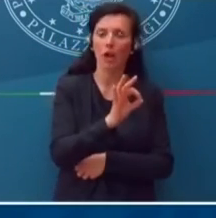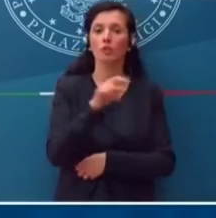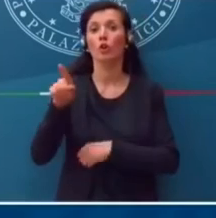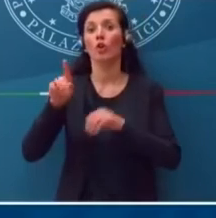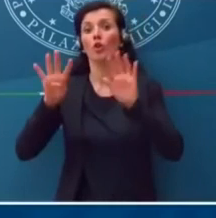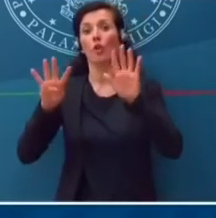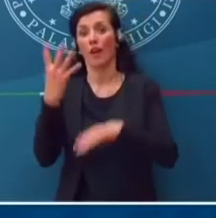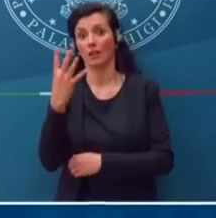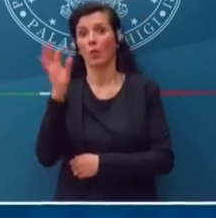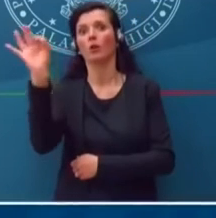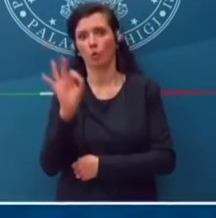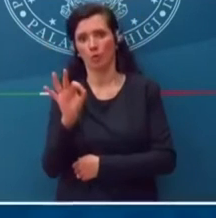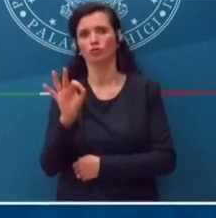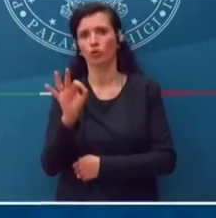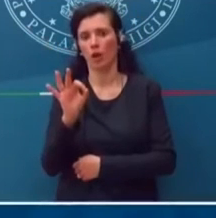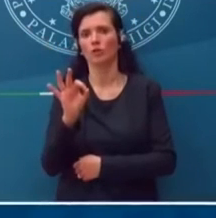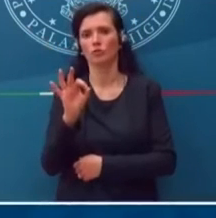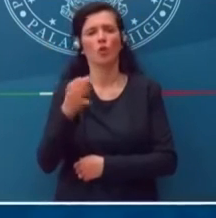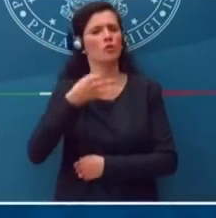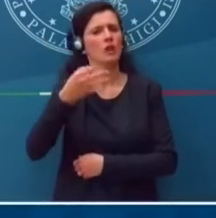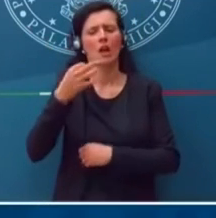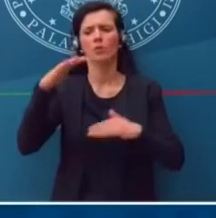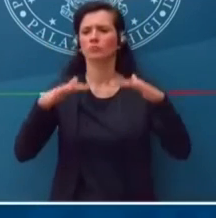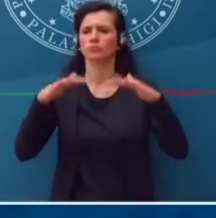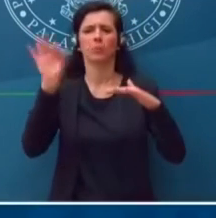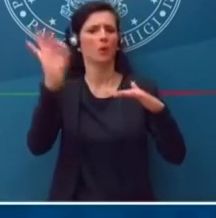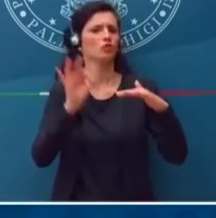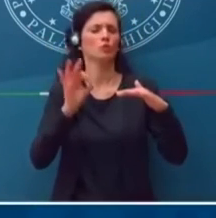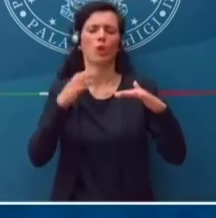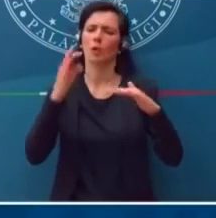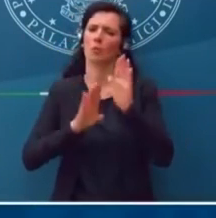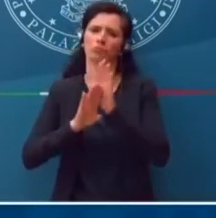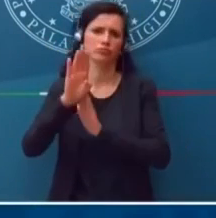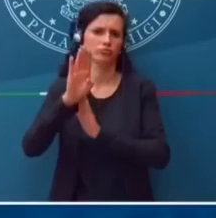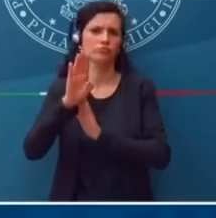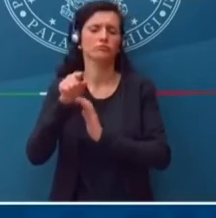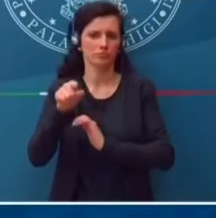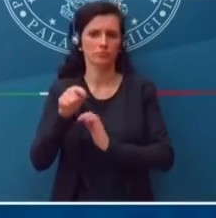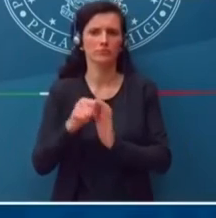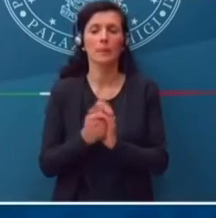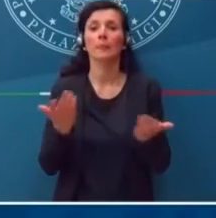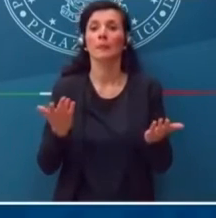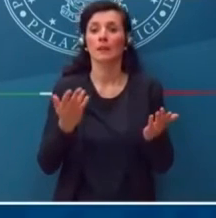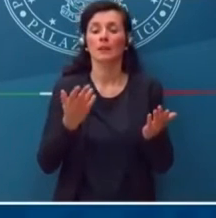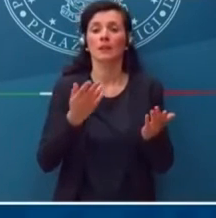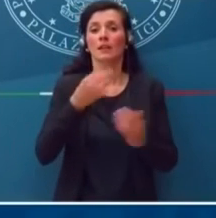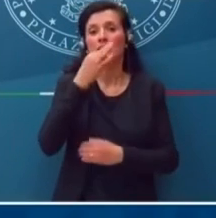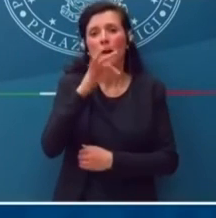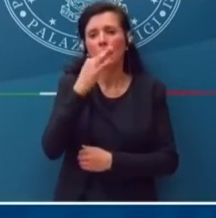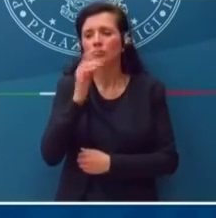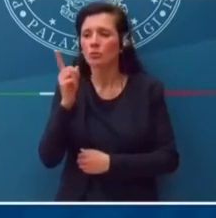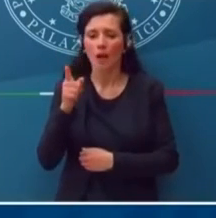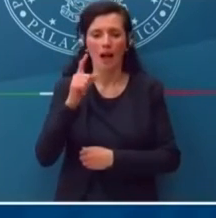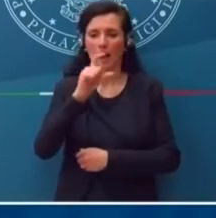il 94%. Quindi di fatto la capacità distributiva e